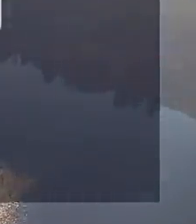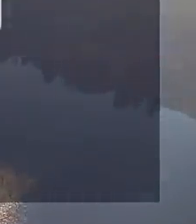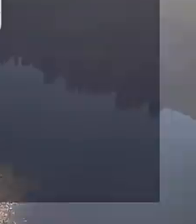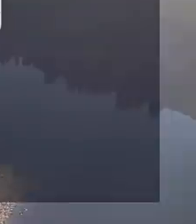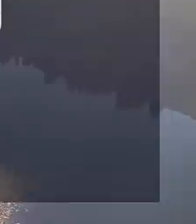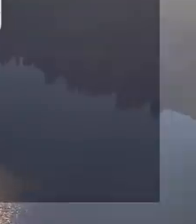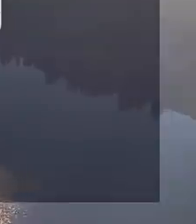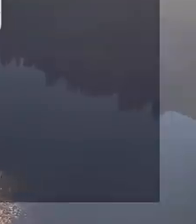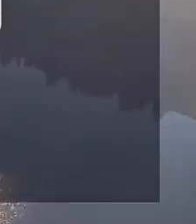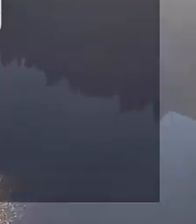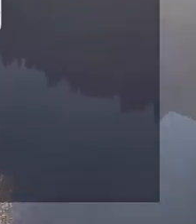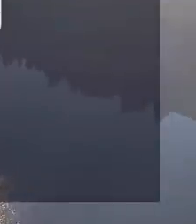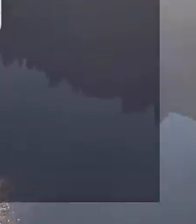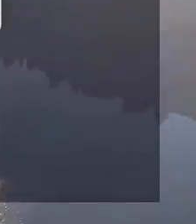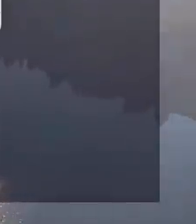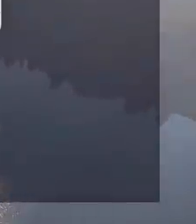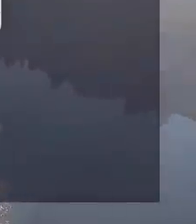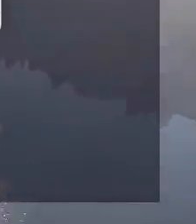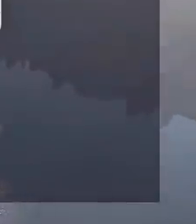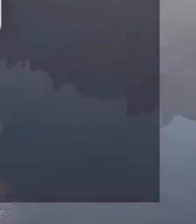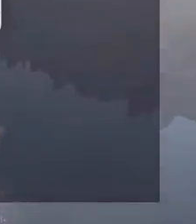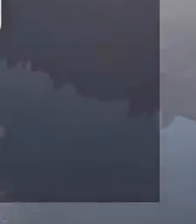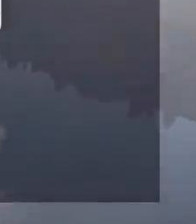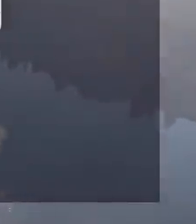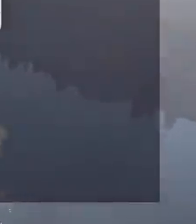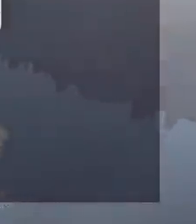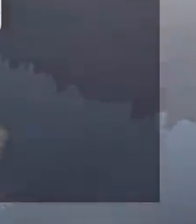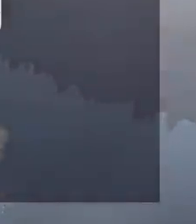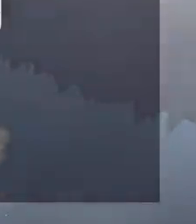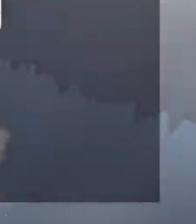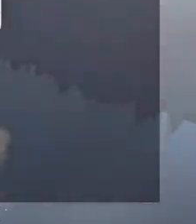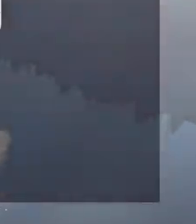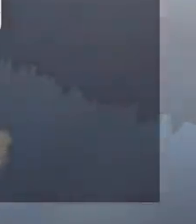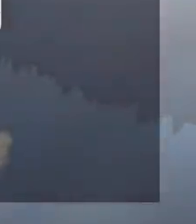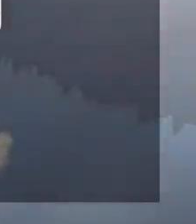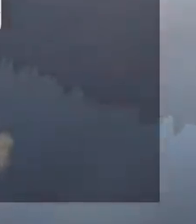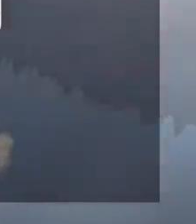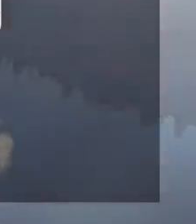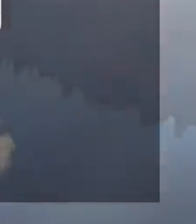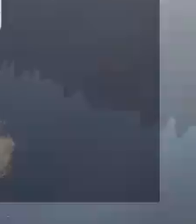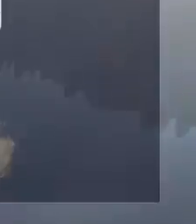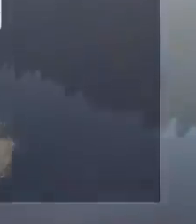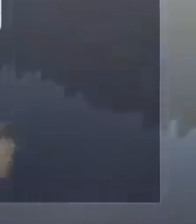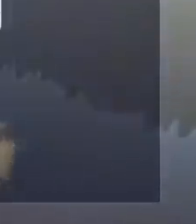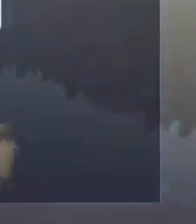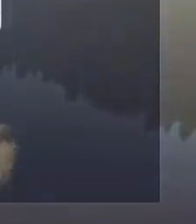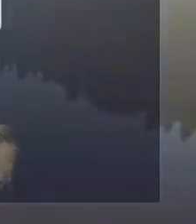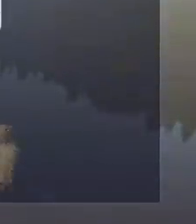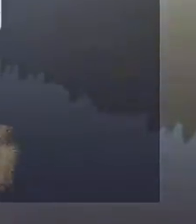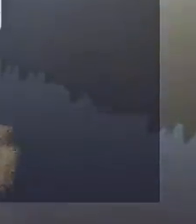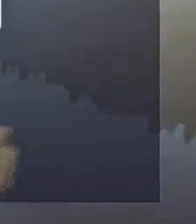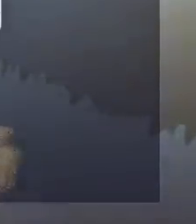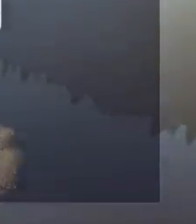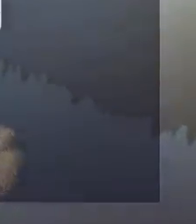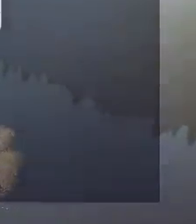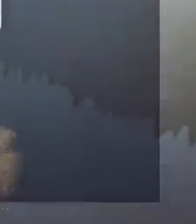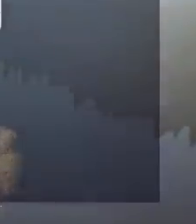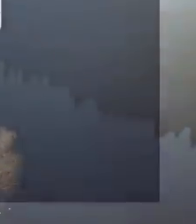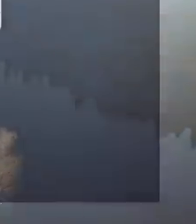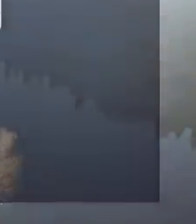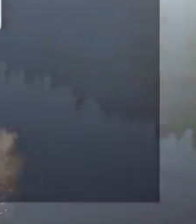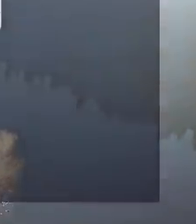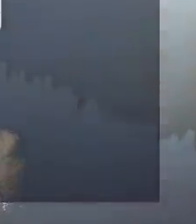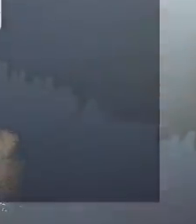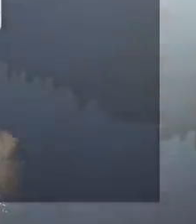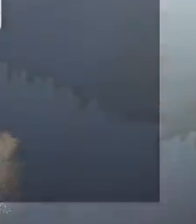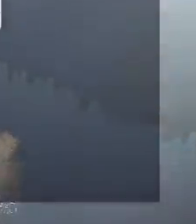땅으로 들어가니라. 그러나 아켈라오가 그의 아버지 헤롯을 이어 유대의